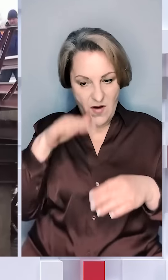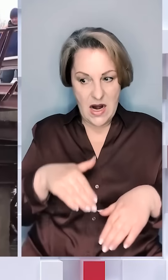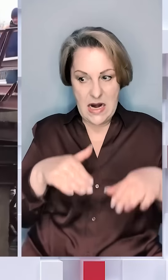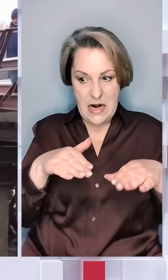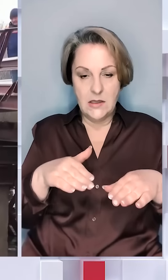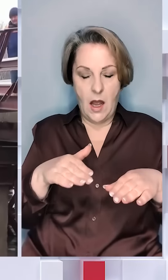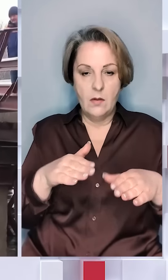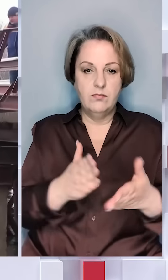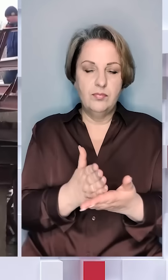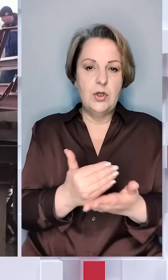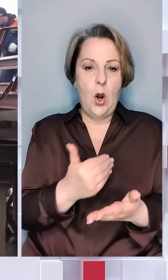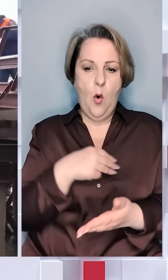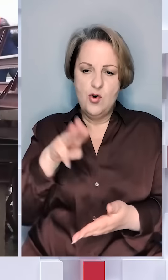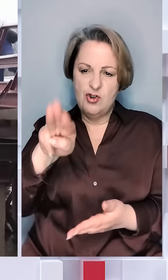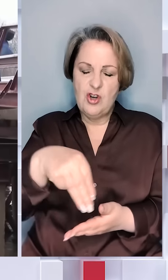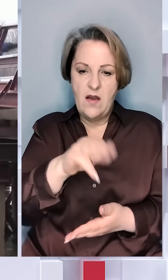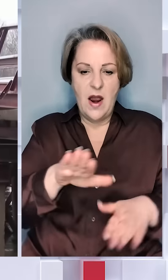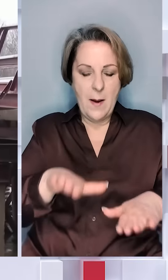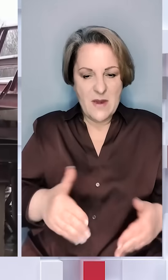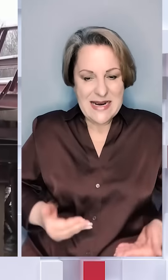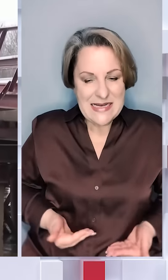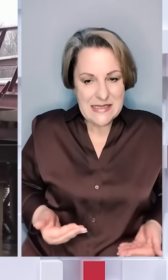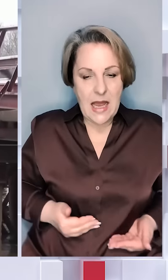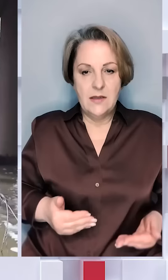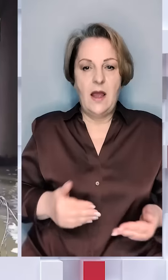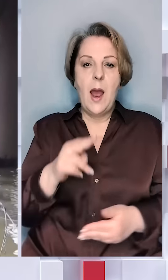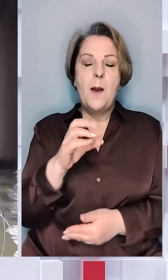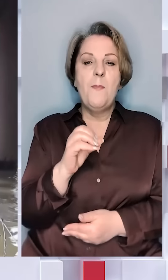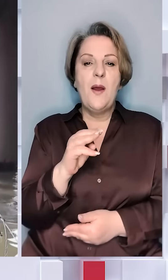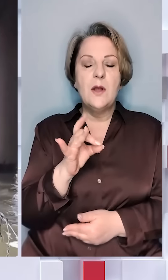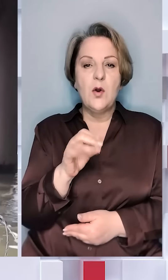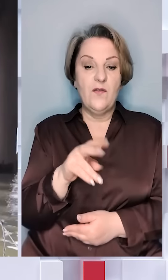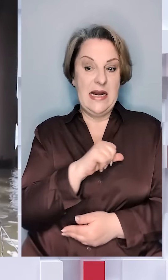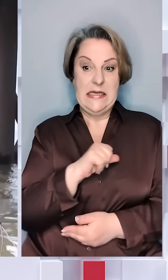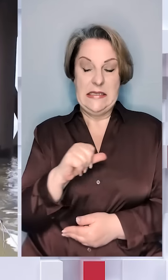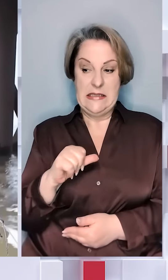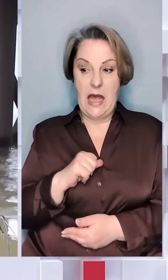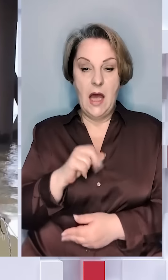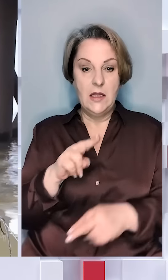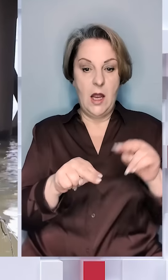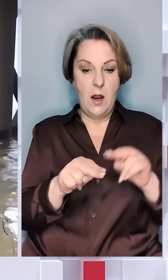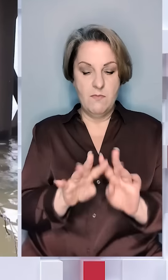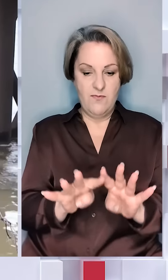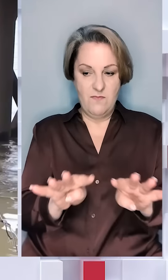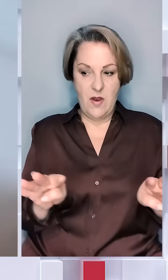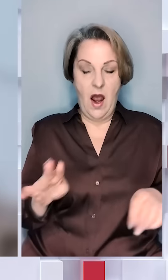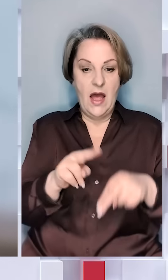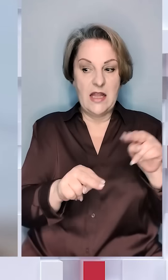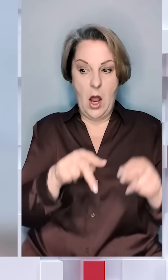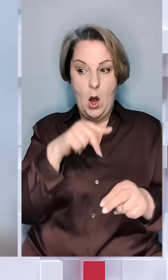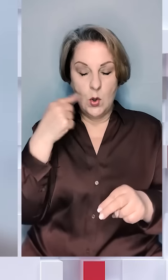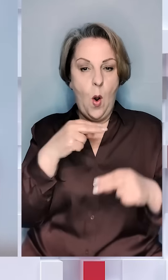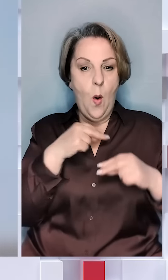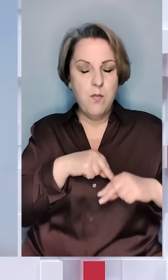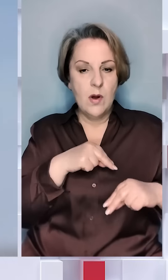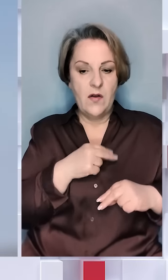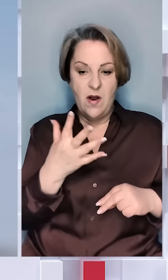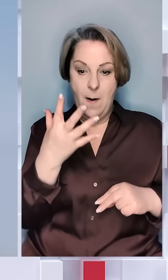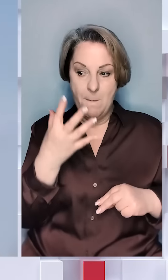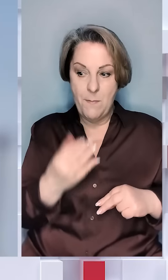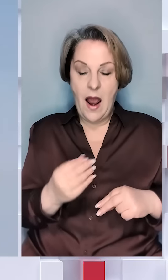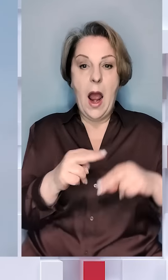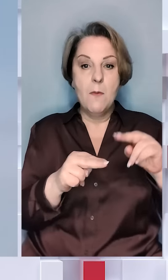повені, чиновники хочуть оштрафувати мешканців населеного пункту Петровське, які самотужки звели дамбу. На будівництві росіяни працювали